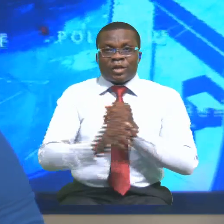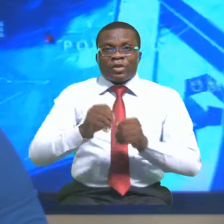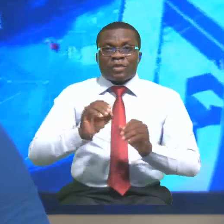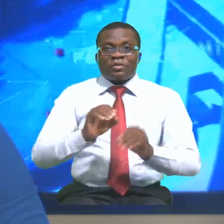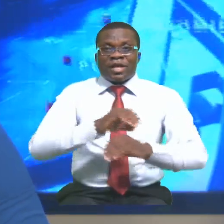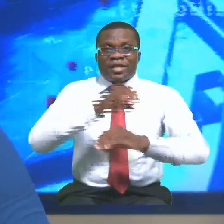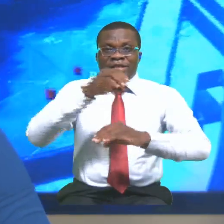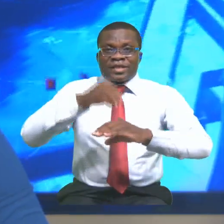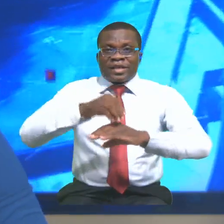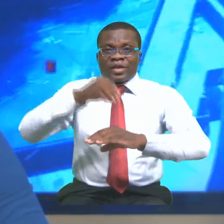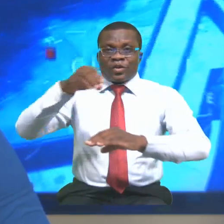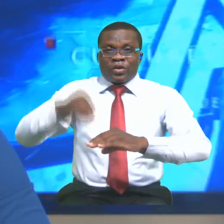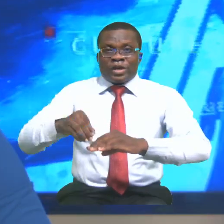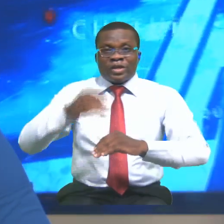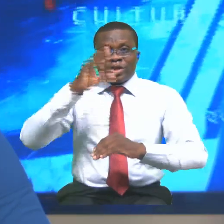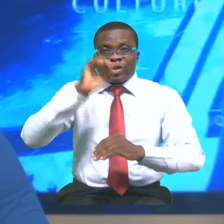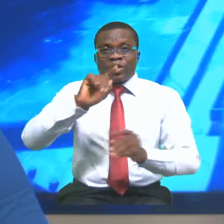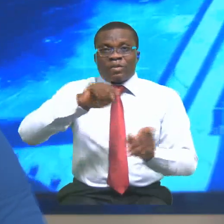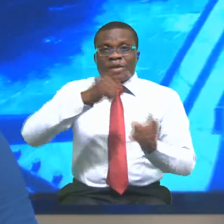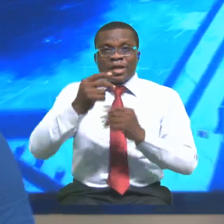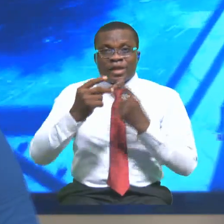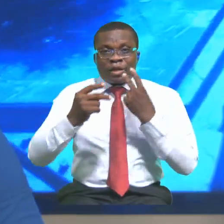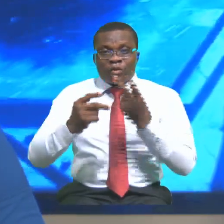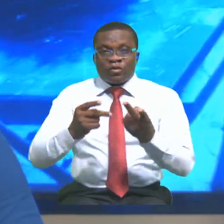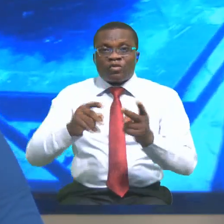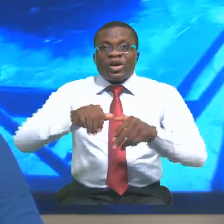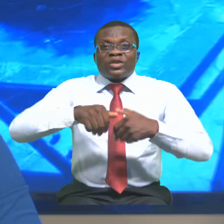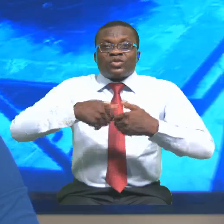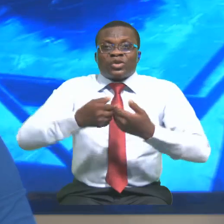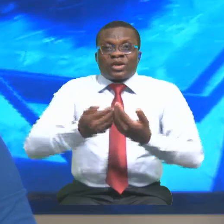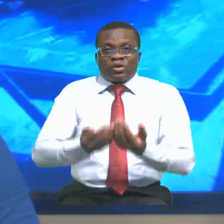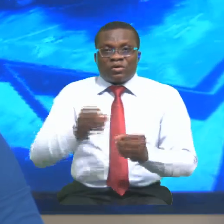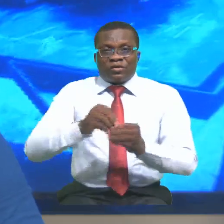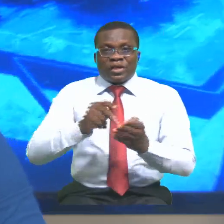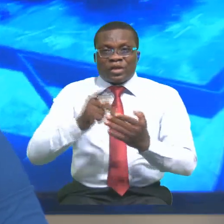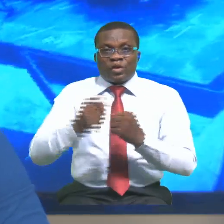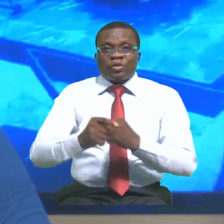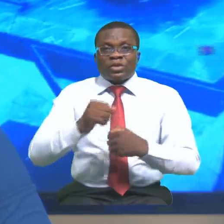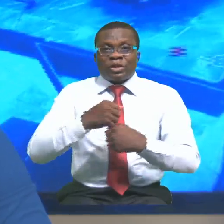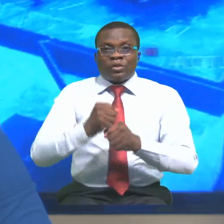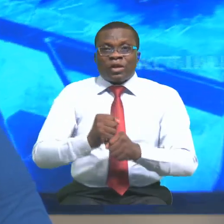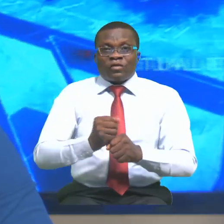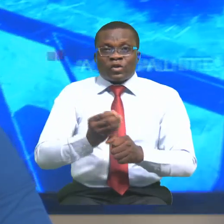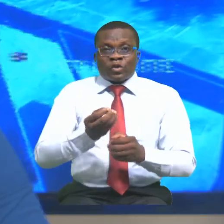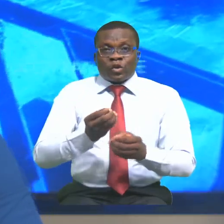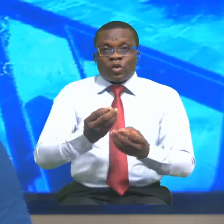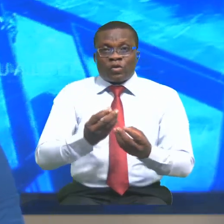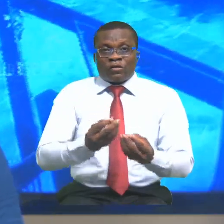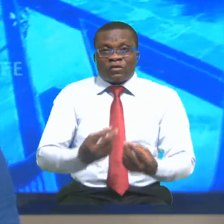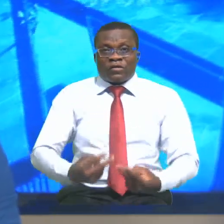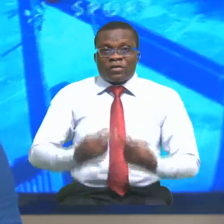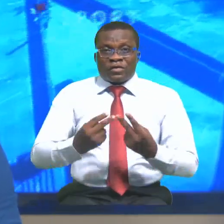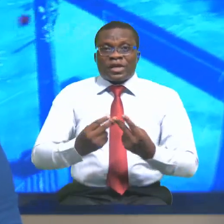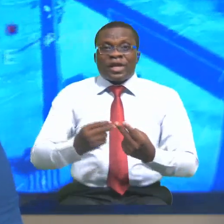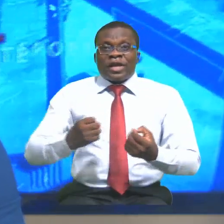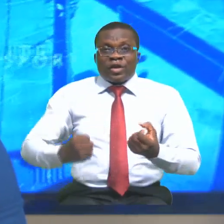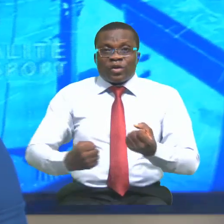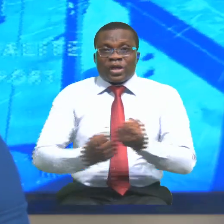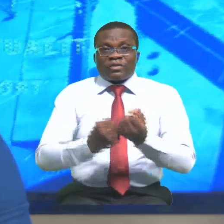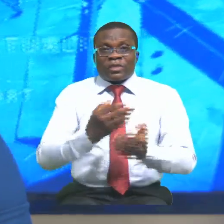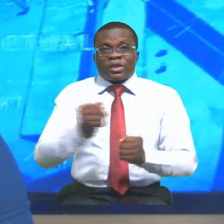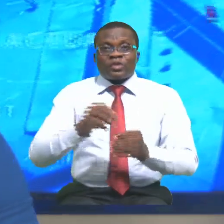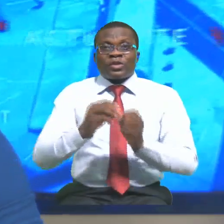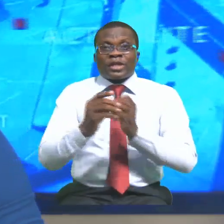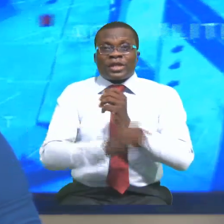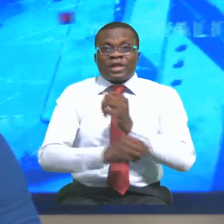Collines. Gaston Dossoy est allé voir les réalisations du projet d'appui à la production vivrière et au renforcement de la résilience dans le département de